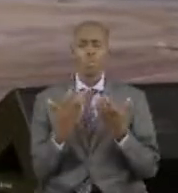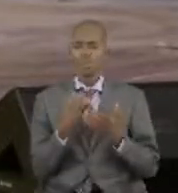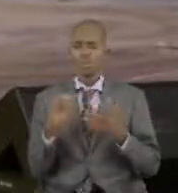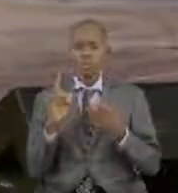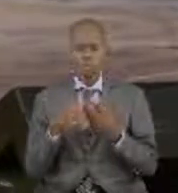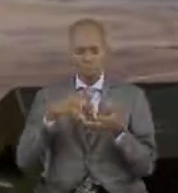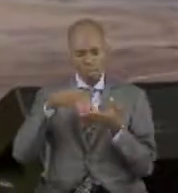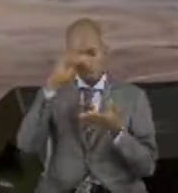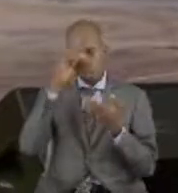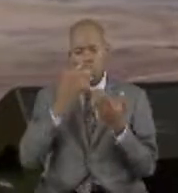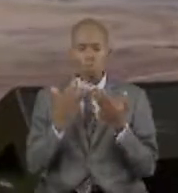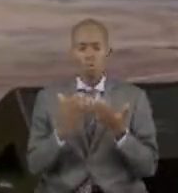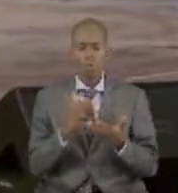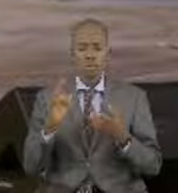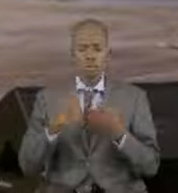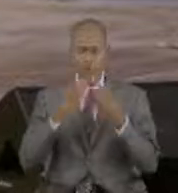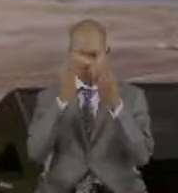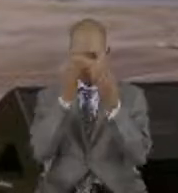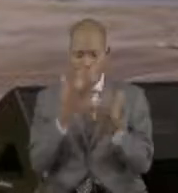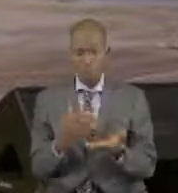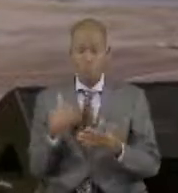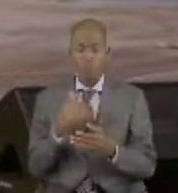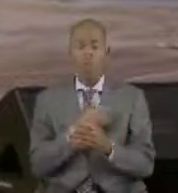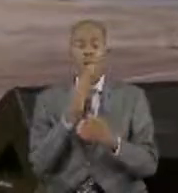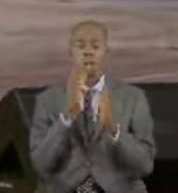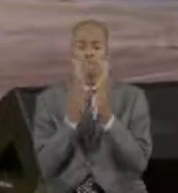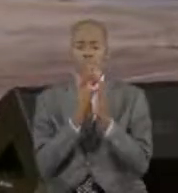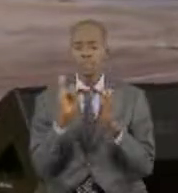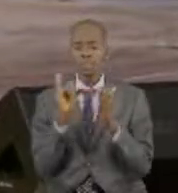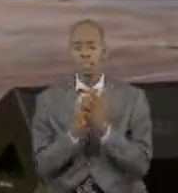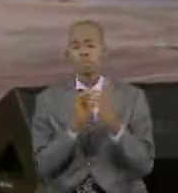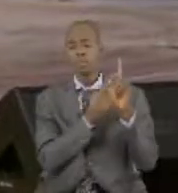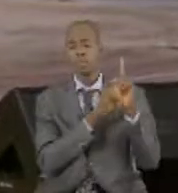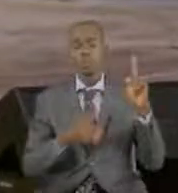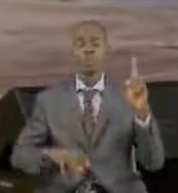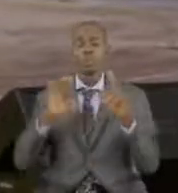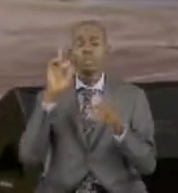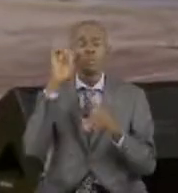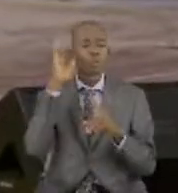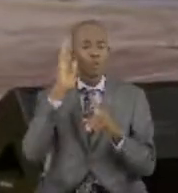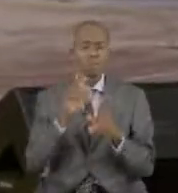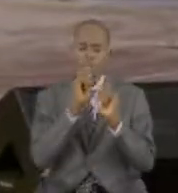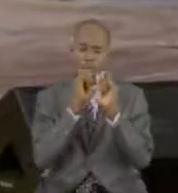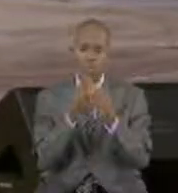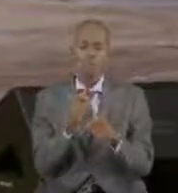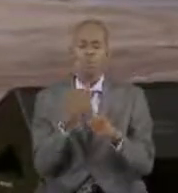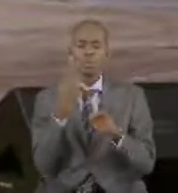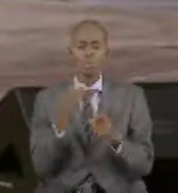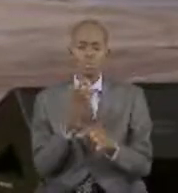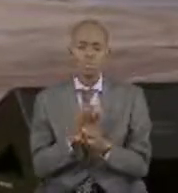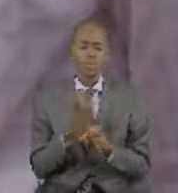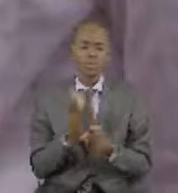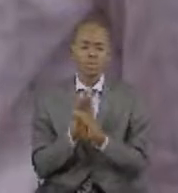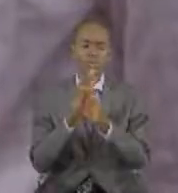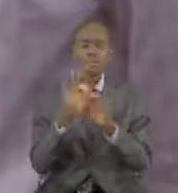apprendre, enthousiasmés pour obéir. Nous prions, Seigneur, que ta récompense de fidélité, que